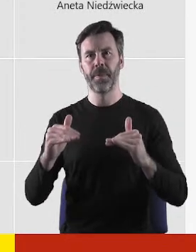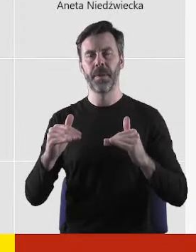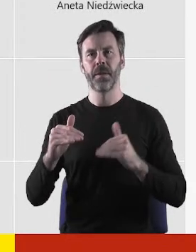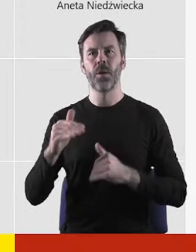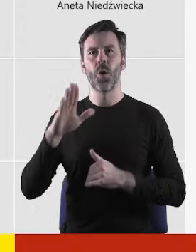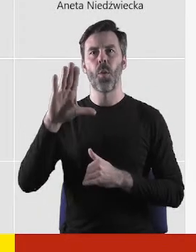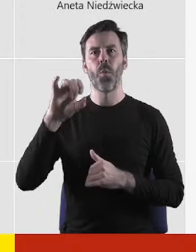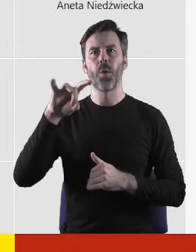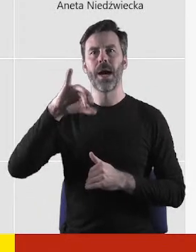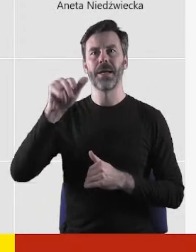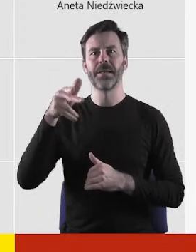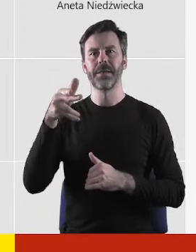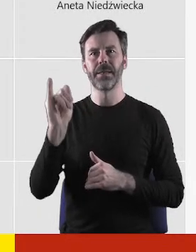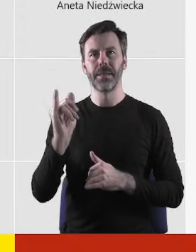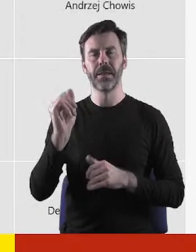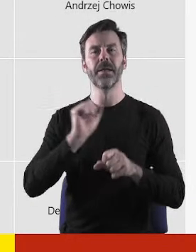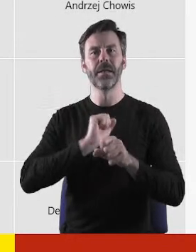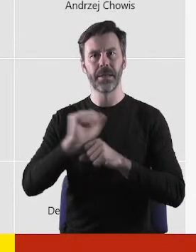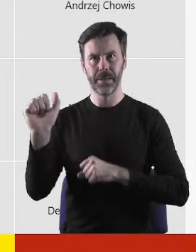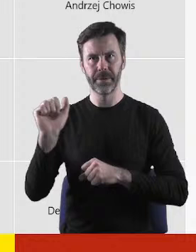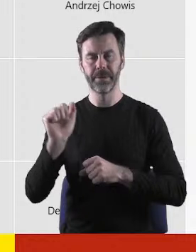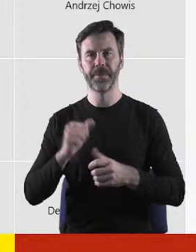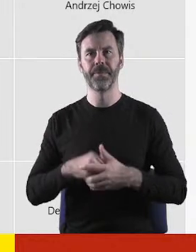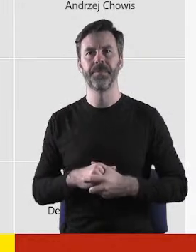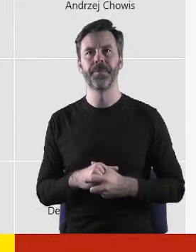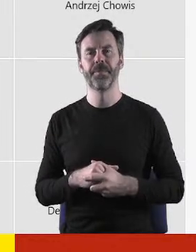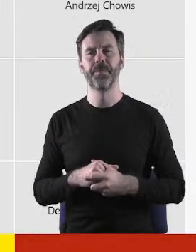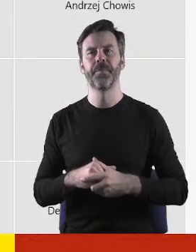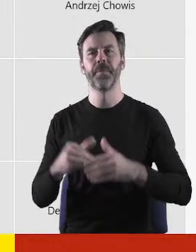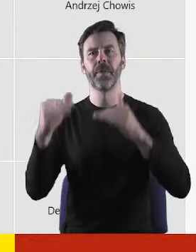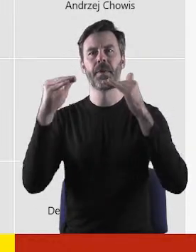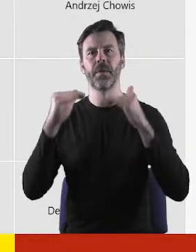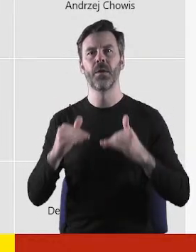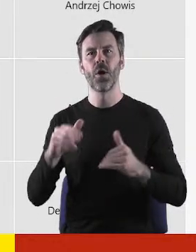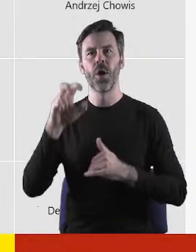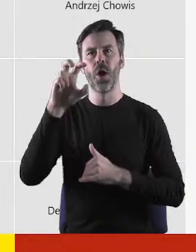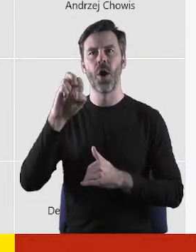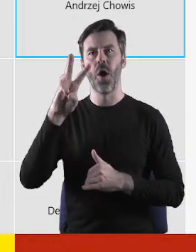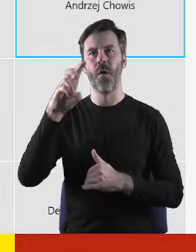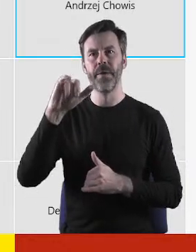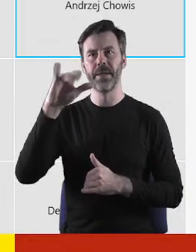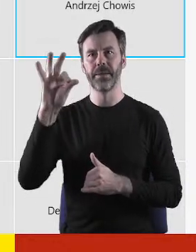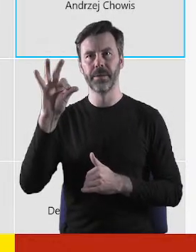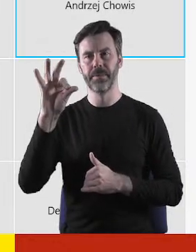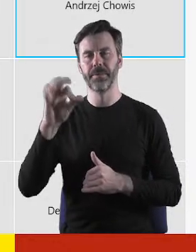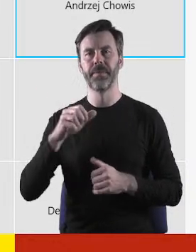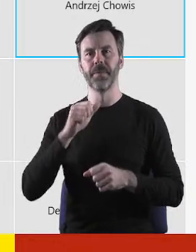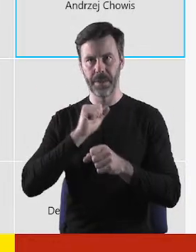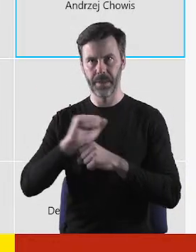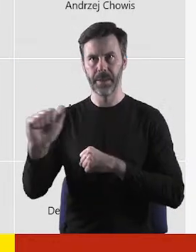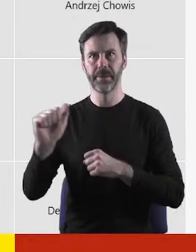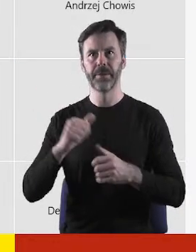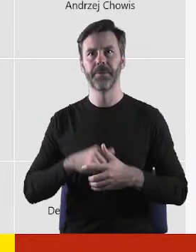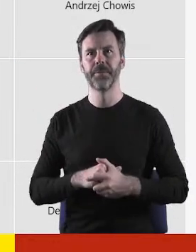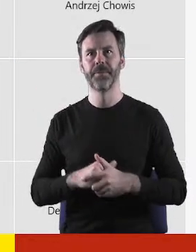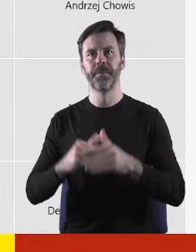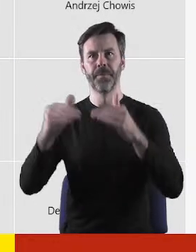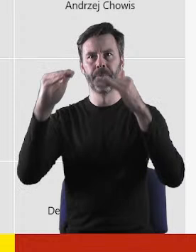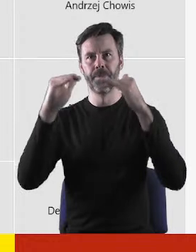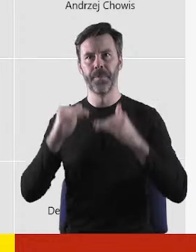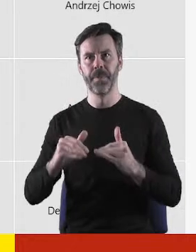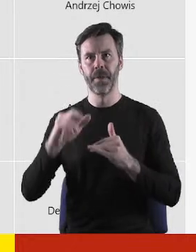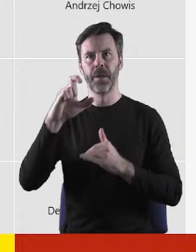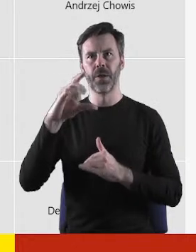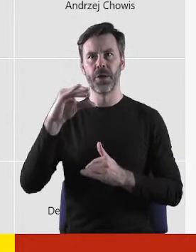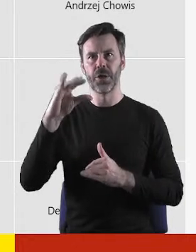Marcin Bugajski. Dzień dobry, jestem obecny. Dobry. Pan radny Andrzej Chowicz. Dzień dobry, obecny. Pan radny Janusz